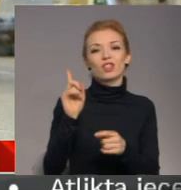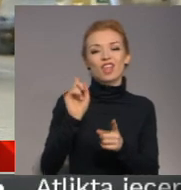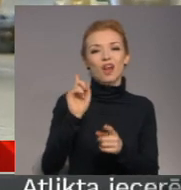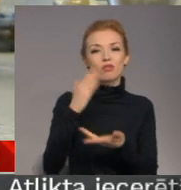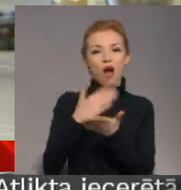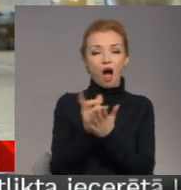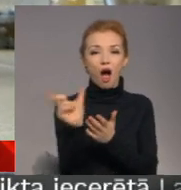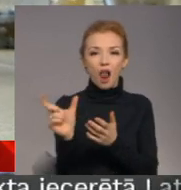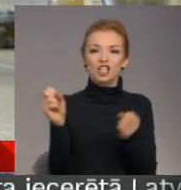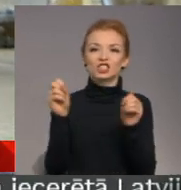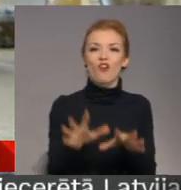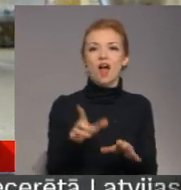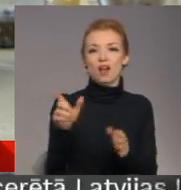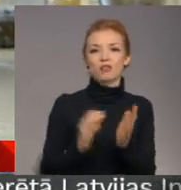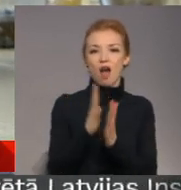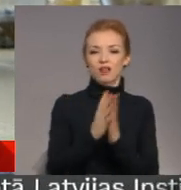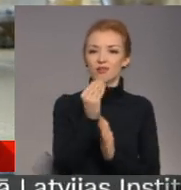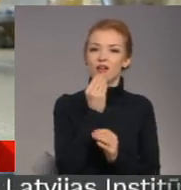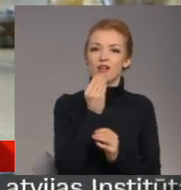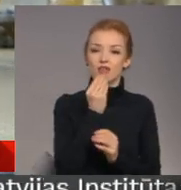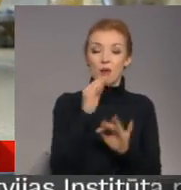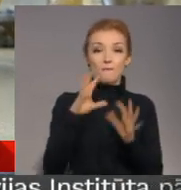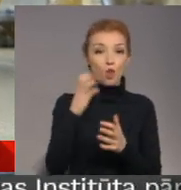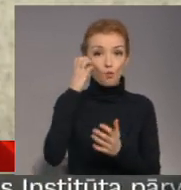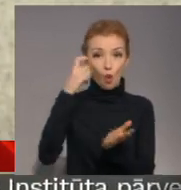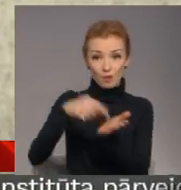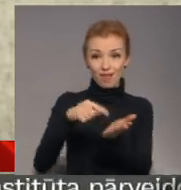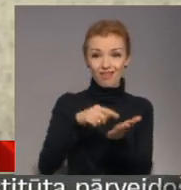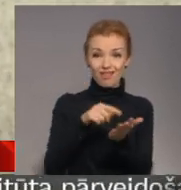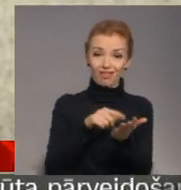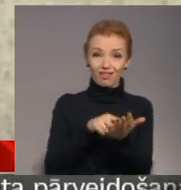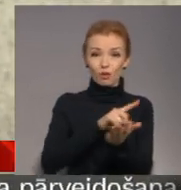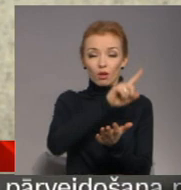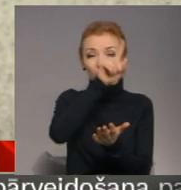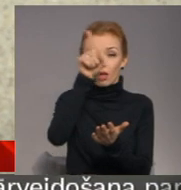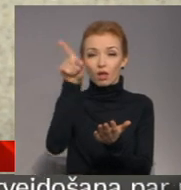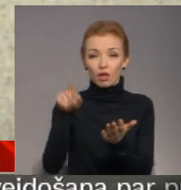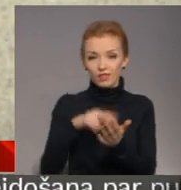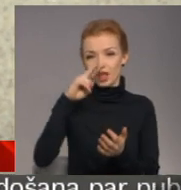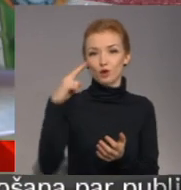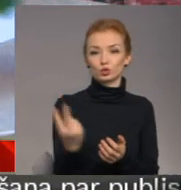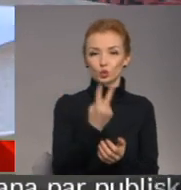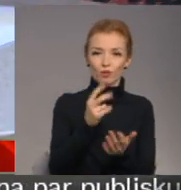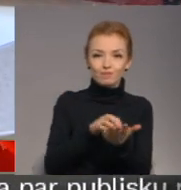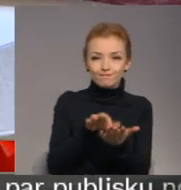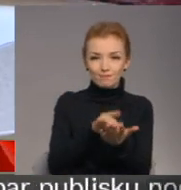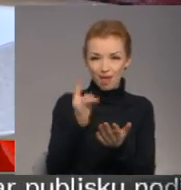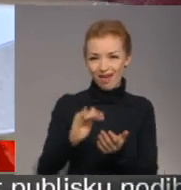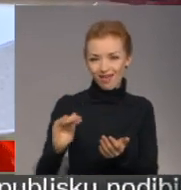un dārziņus ēd katru dienu. Savukārt mobilajā tālrunī pavadītais laiks darbdienās sasniedz 2 stundas,